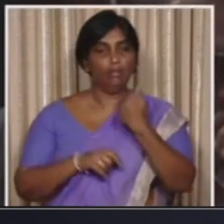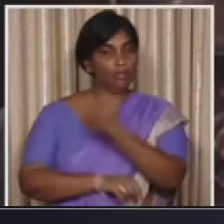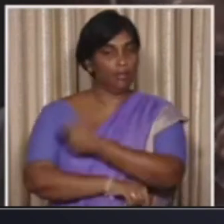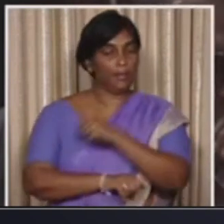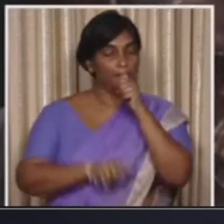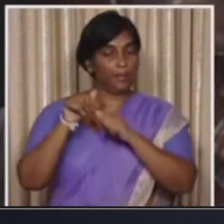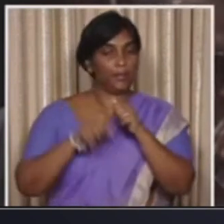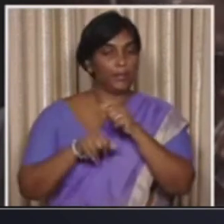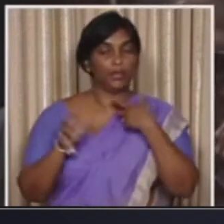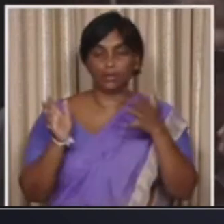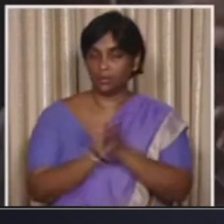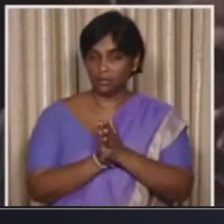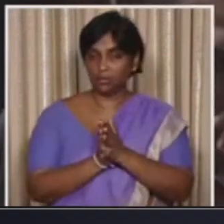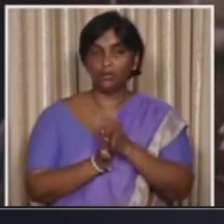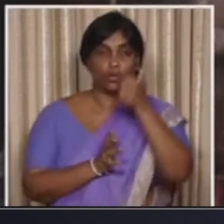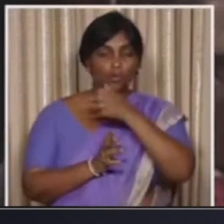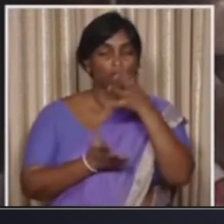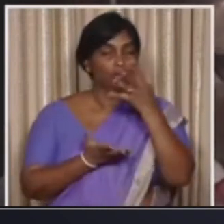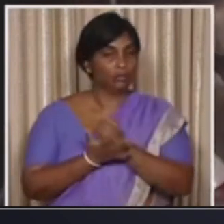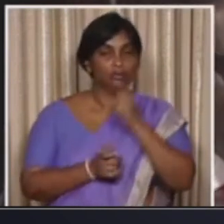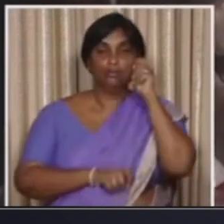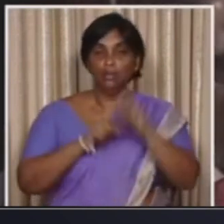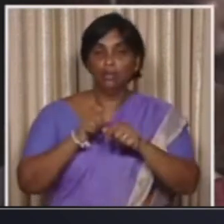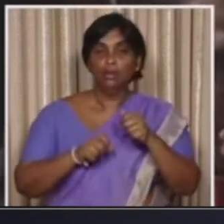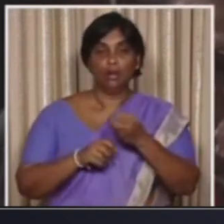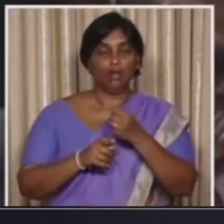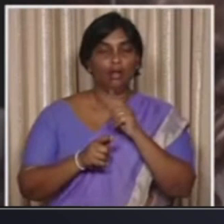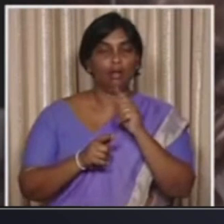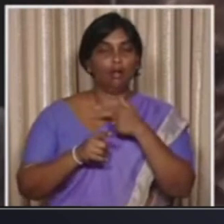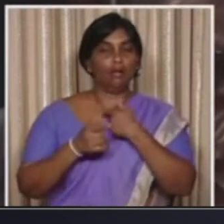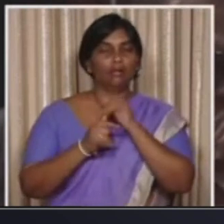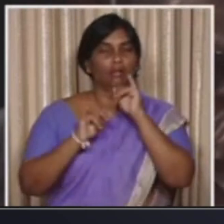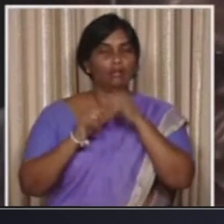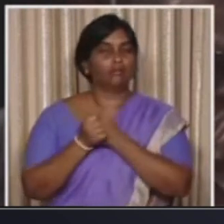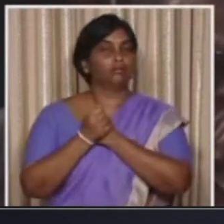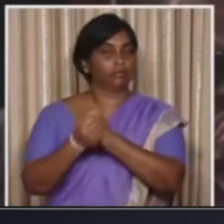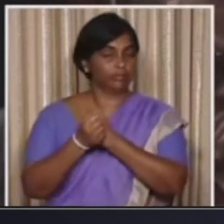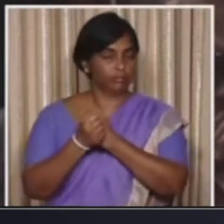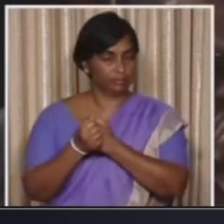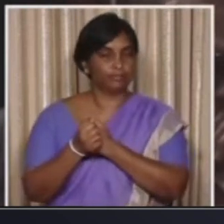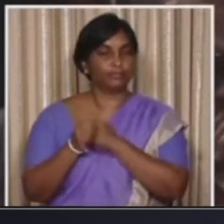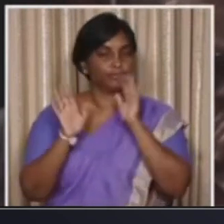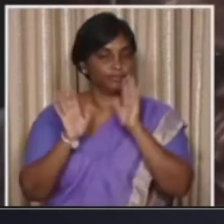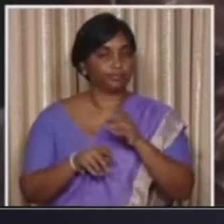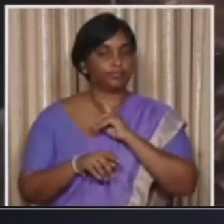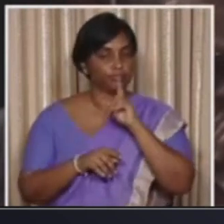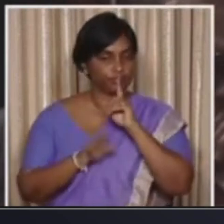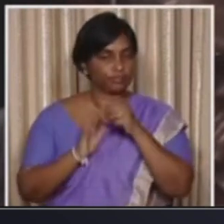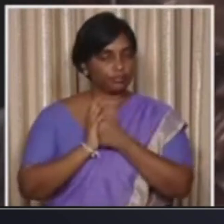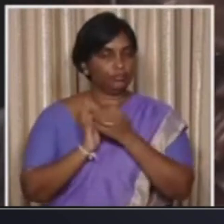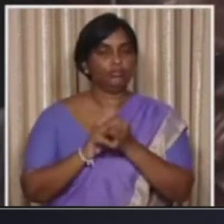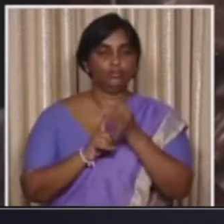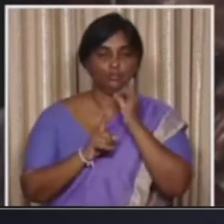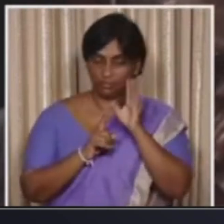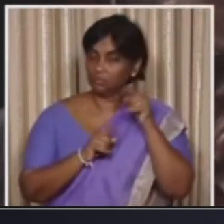කියන ඖෂධයත් එක්ක හොරා කාපු මිනිස්සු හාල් මැස්සු අද හිරේ ලගින තත්ත්වරපත් වෙලා තියෙනවා හැබැයි අපි කියනවා ගරු